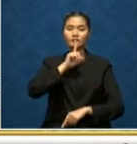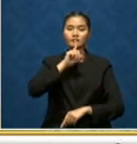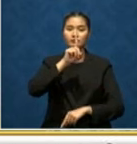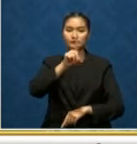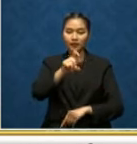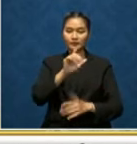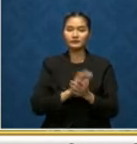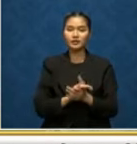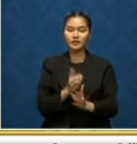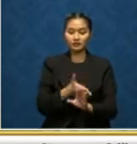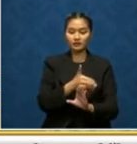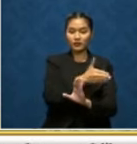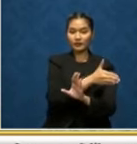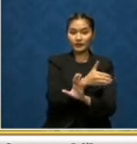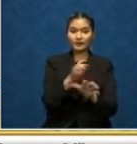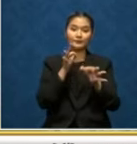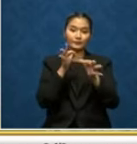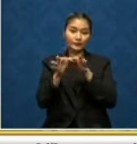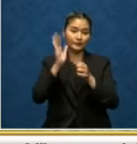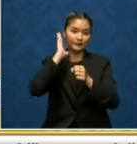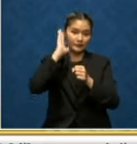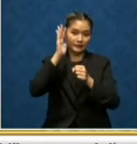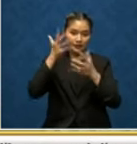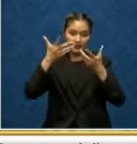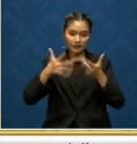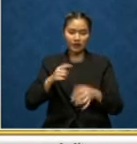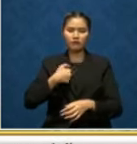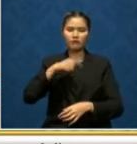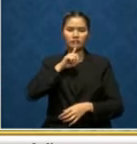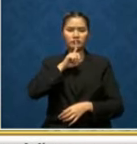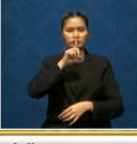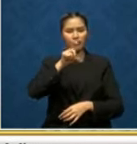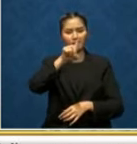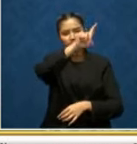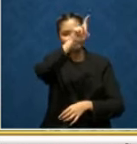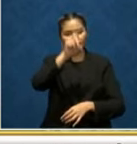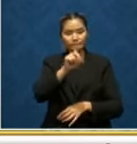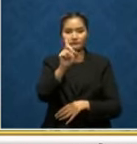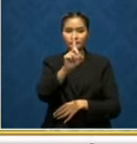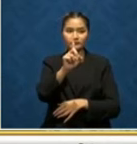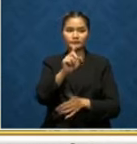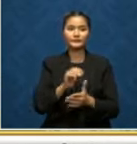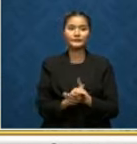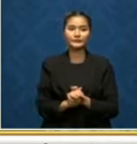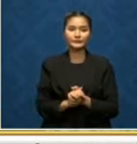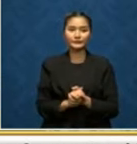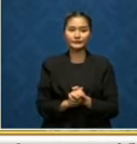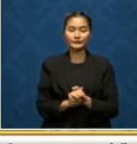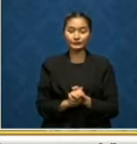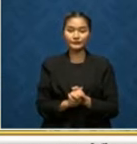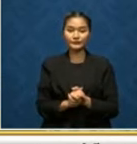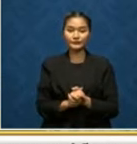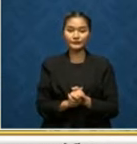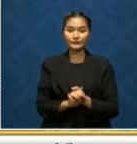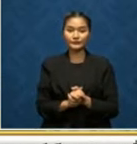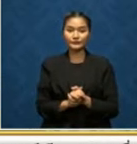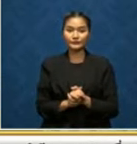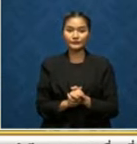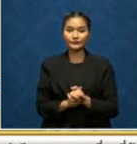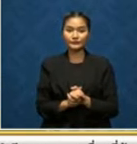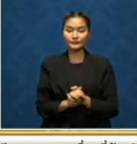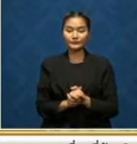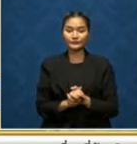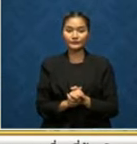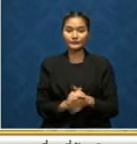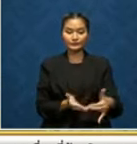ผู้ชี้แจงได้ชี้แจงไปแล้วนะคะมีอีกประเด็นค่ะที่ต้องตั้งคำถามและตั้งข้อสังเกตกับการที่ท่านผู้ชี้แจงได้